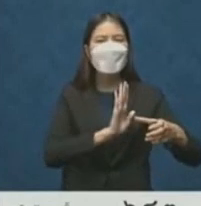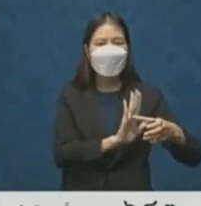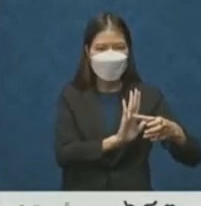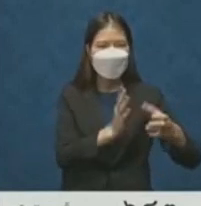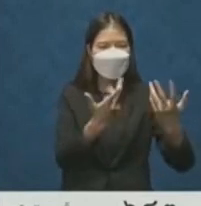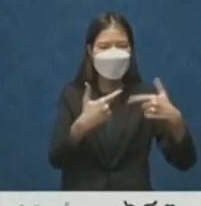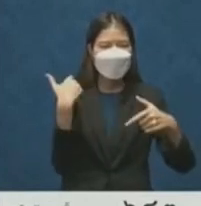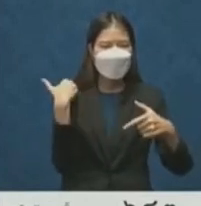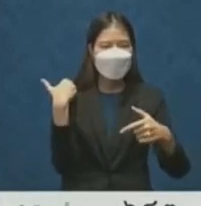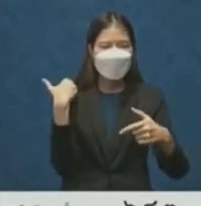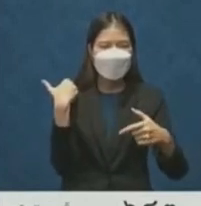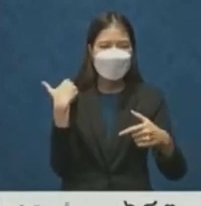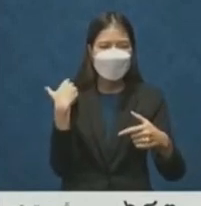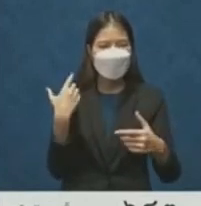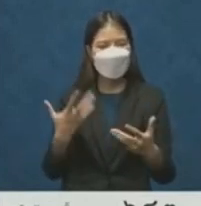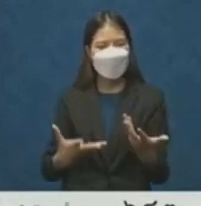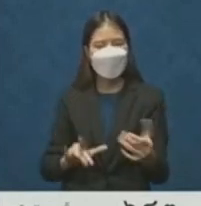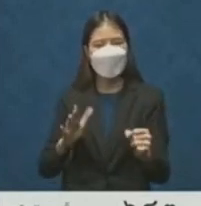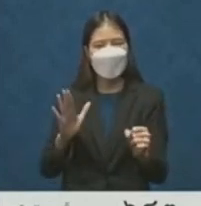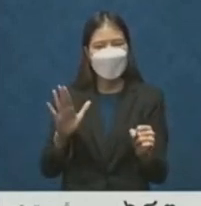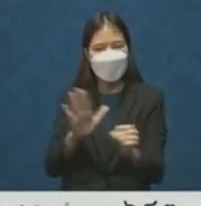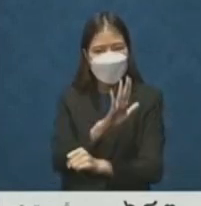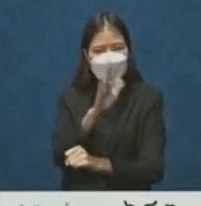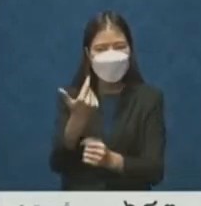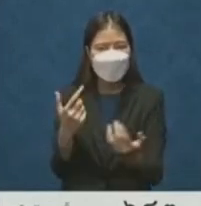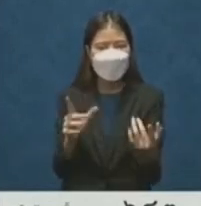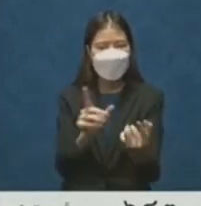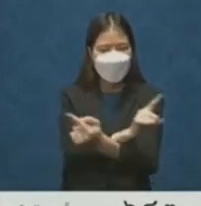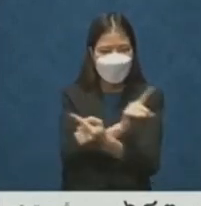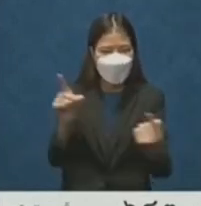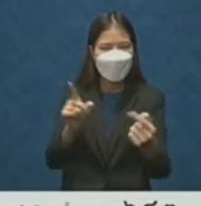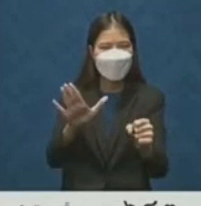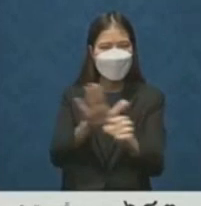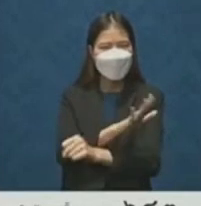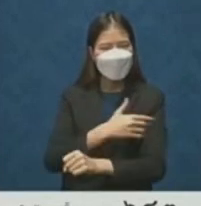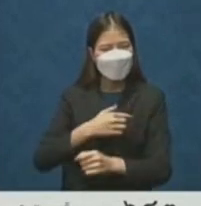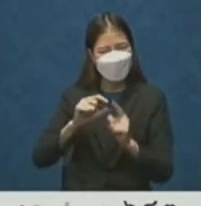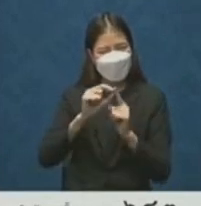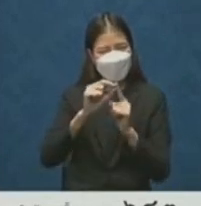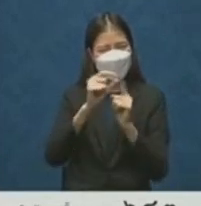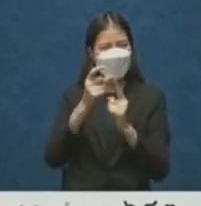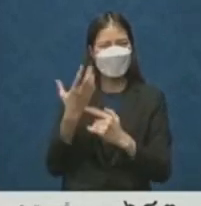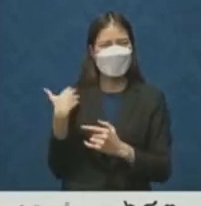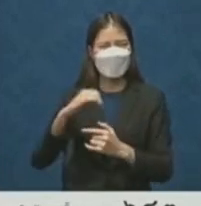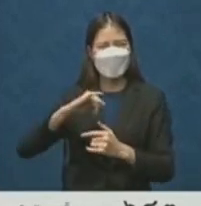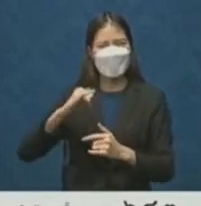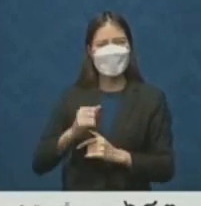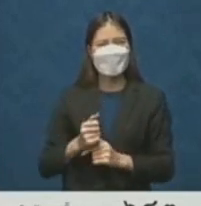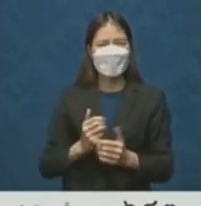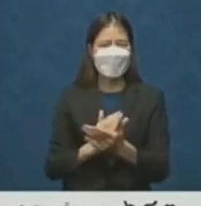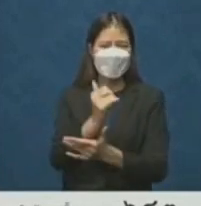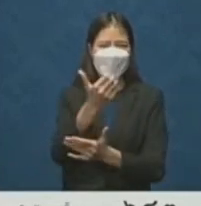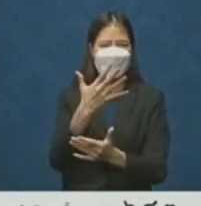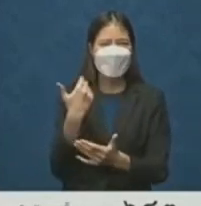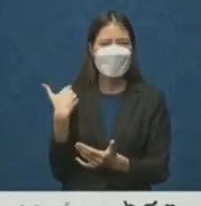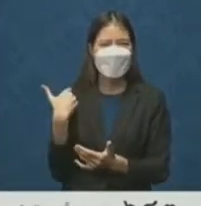ค์กันมันจะเราอ่านในบรรทัดที่สองว่าให้มีความสมบูรณ์ทางสังคมเนี่ยผมคิดว่ามันไม่ได้ใจความนะฮะมันสังคมม